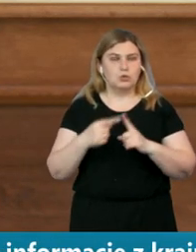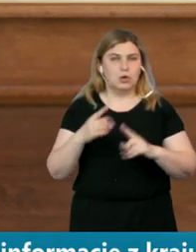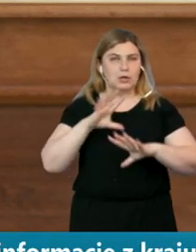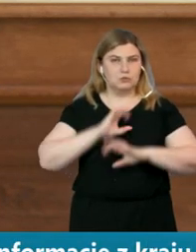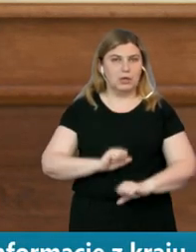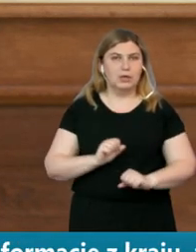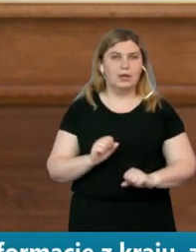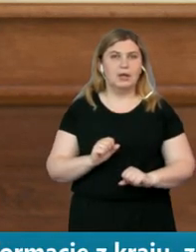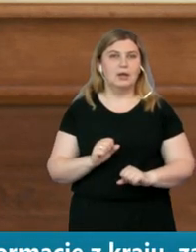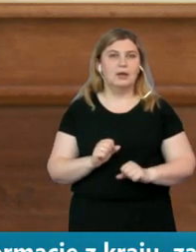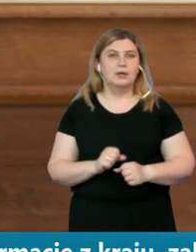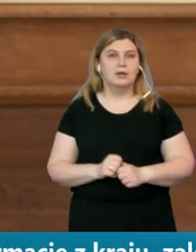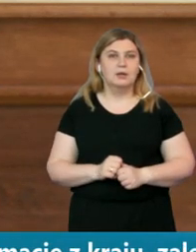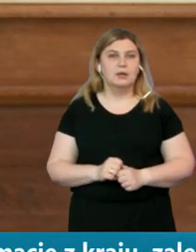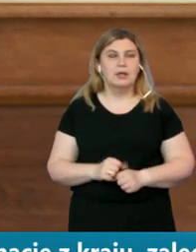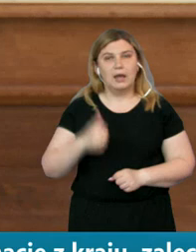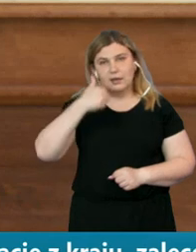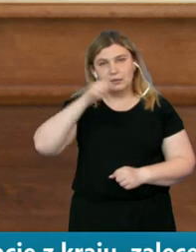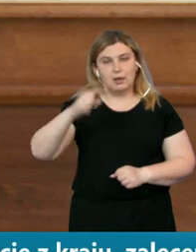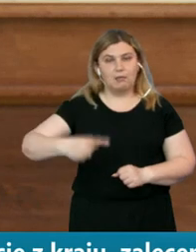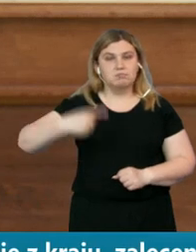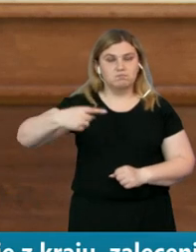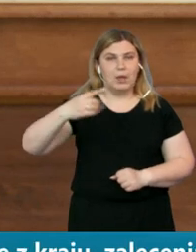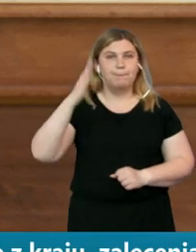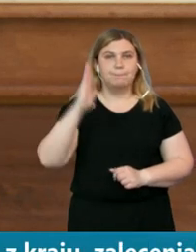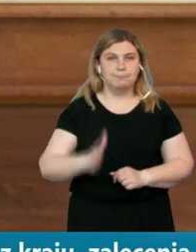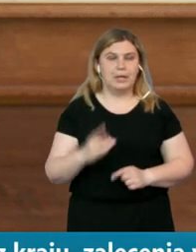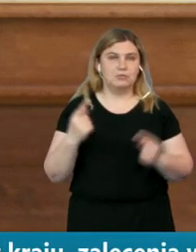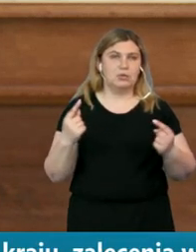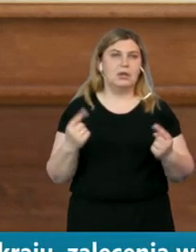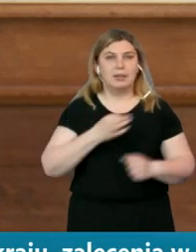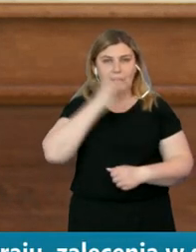a z każdym tygodniem mam nadzieję, że sytuacja drogowa w